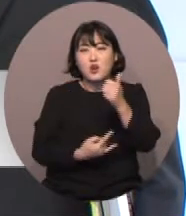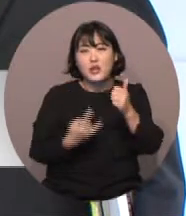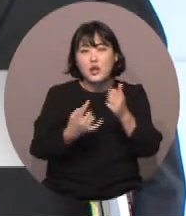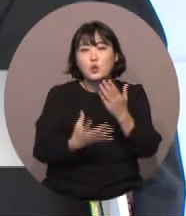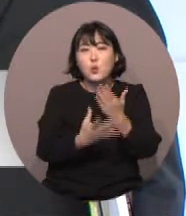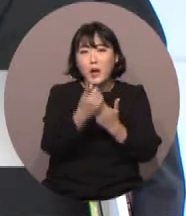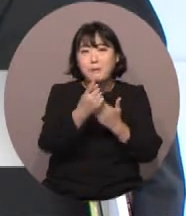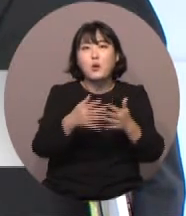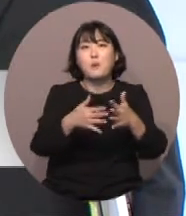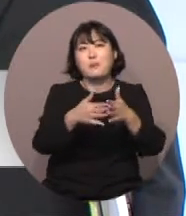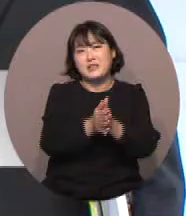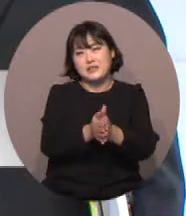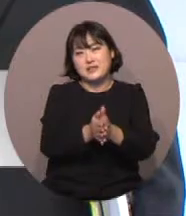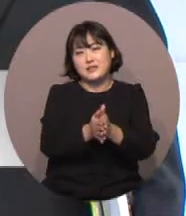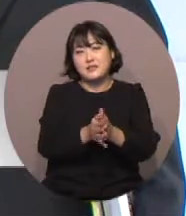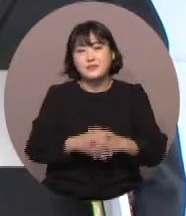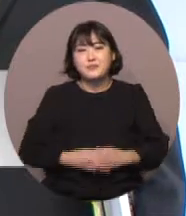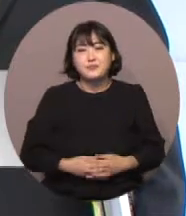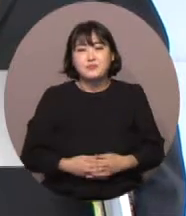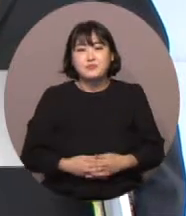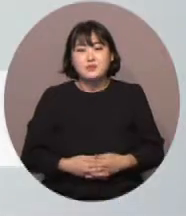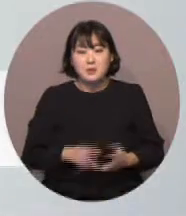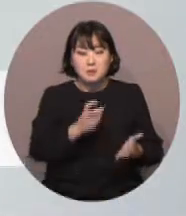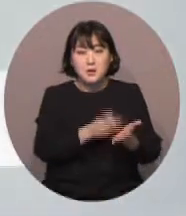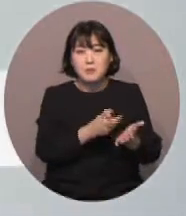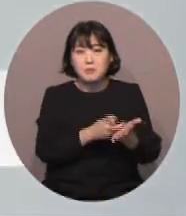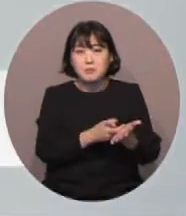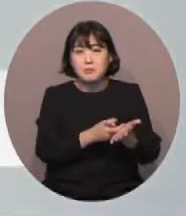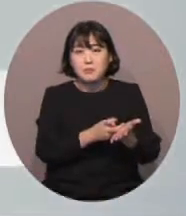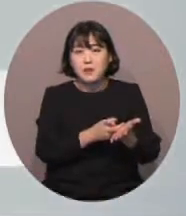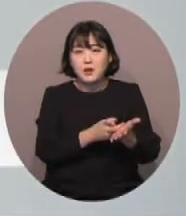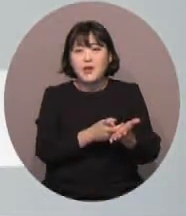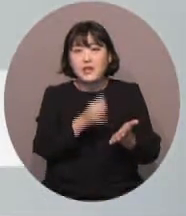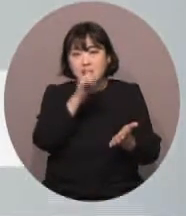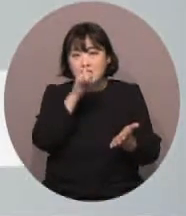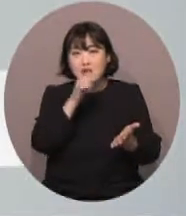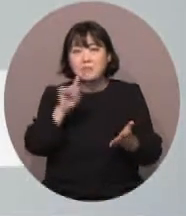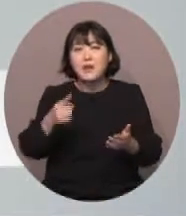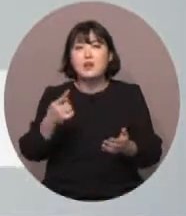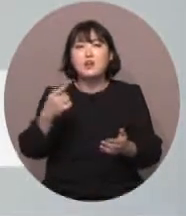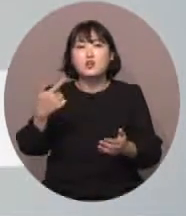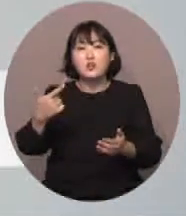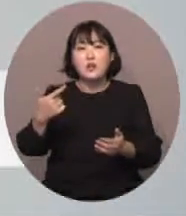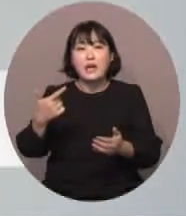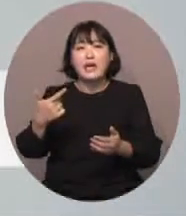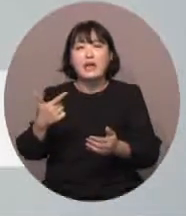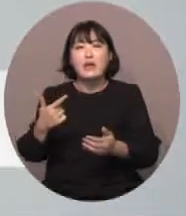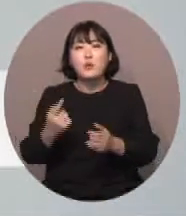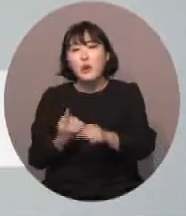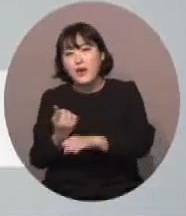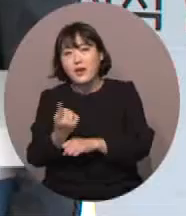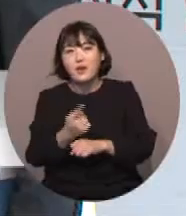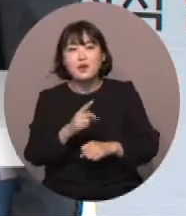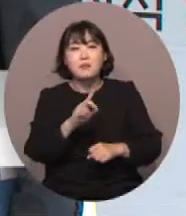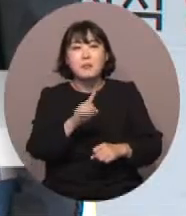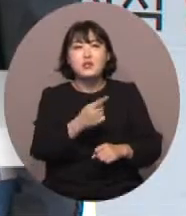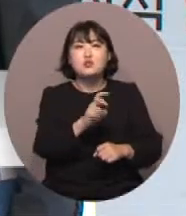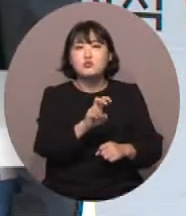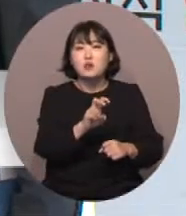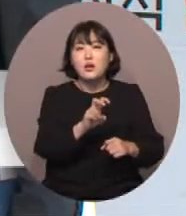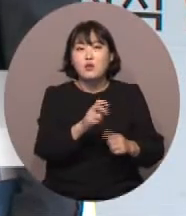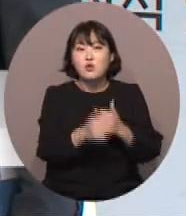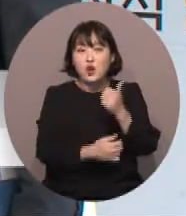통합 폐지합니다시는 법령상 강행규정으로 설치된 106개를 제외한 100 20개 위원회를